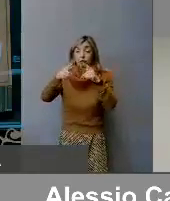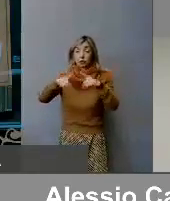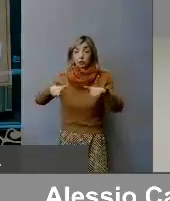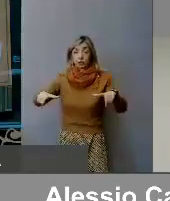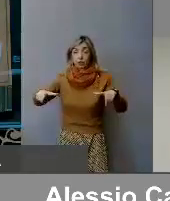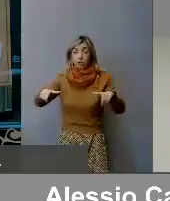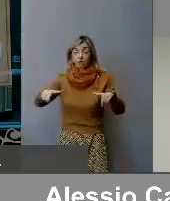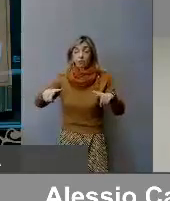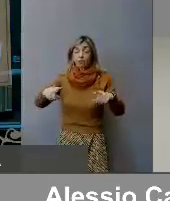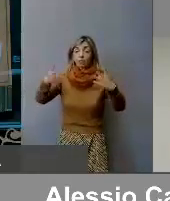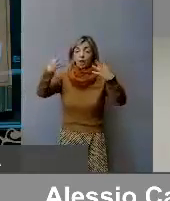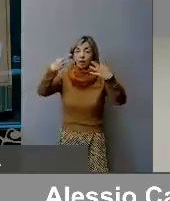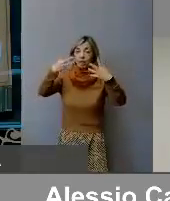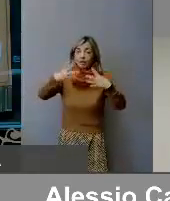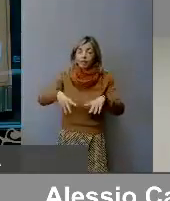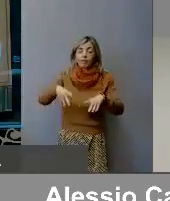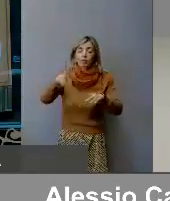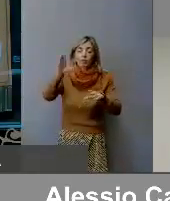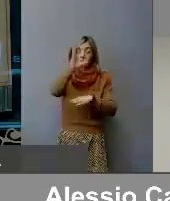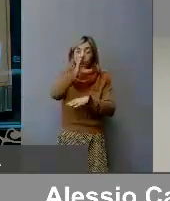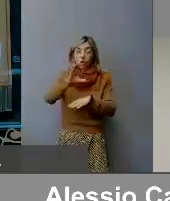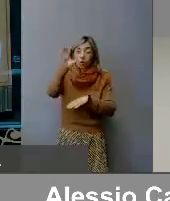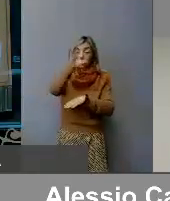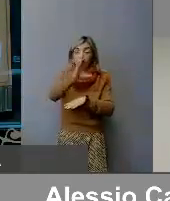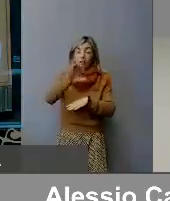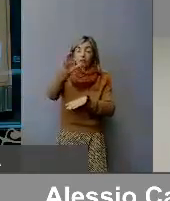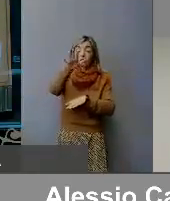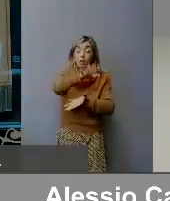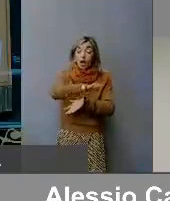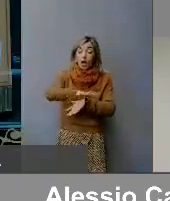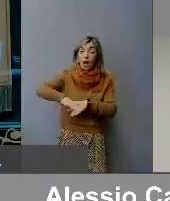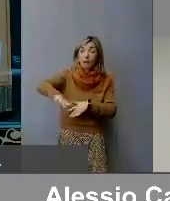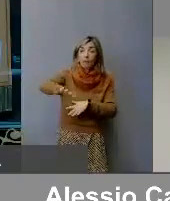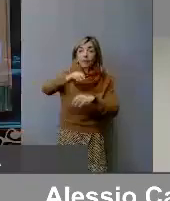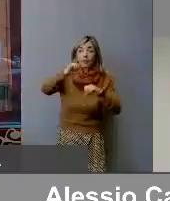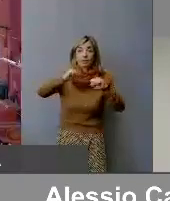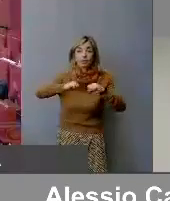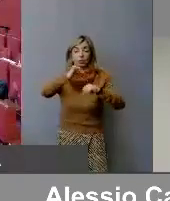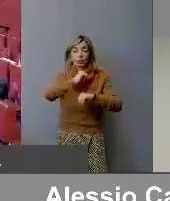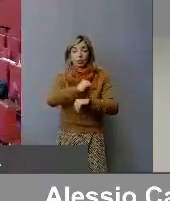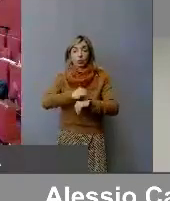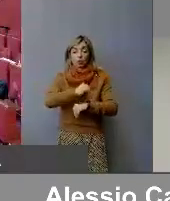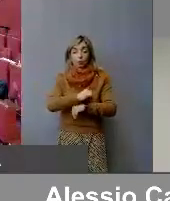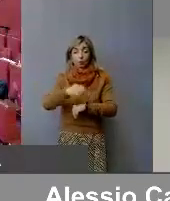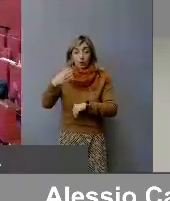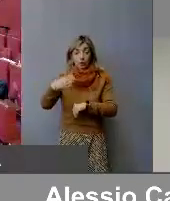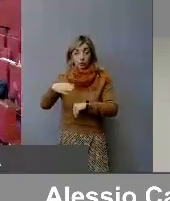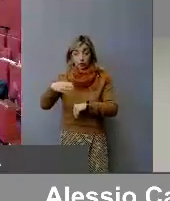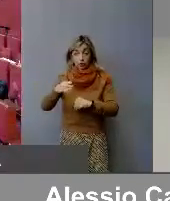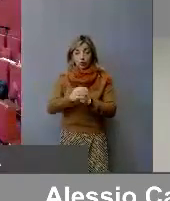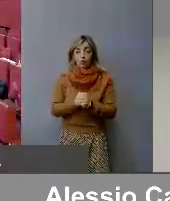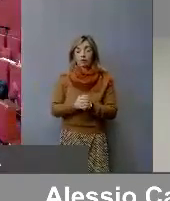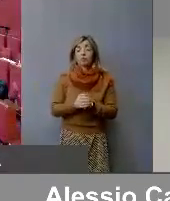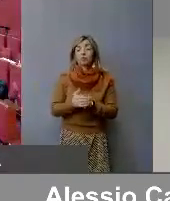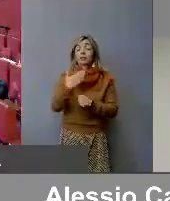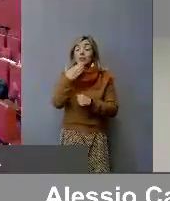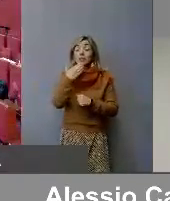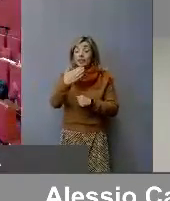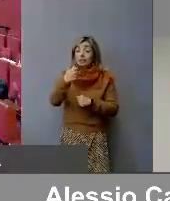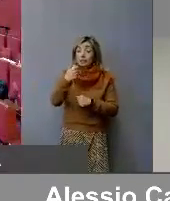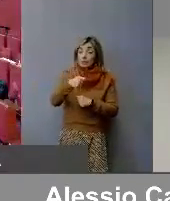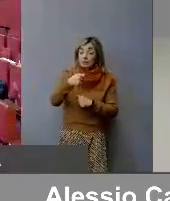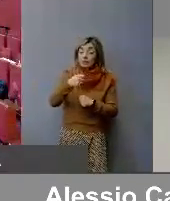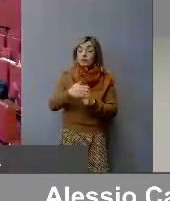vinte salute del comune di genova prego consigliere crivello grazie presidente ma guardi assessori